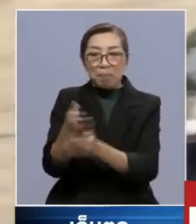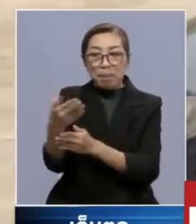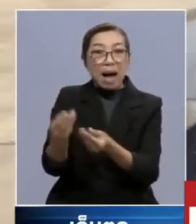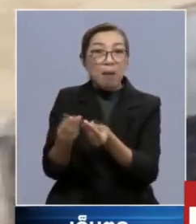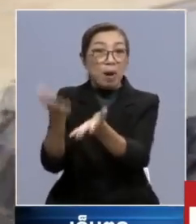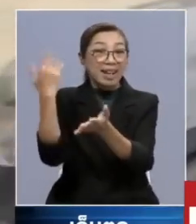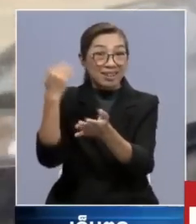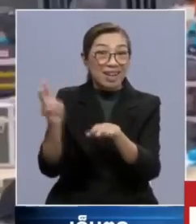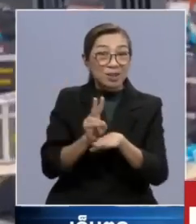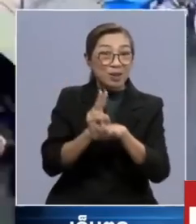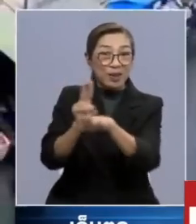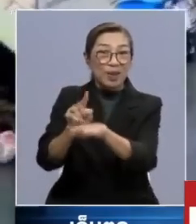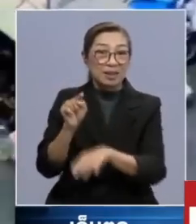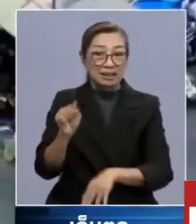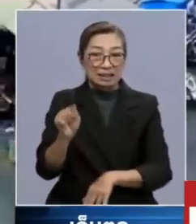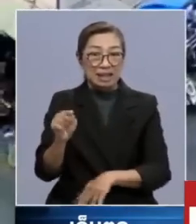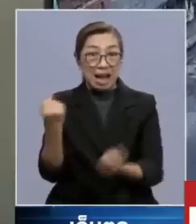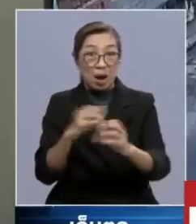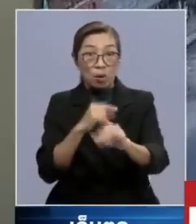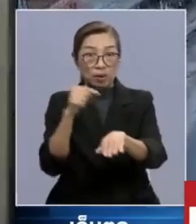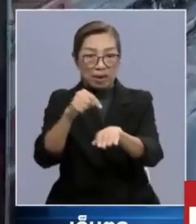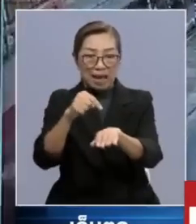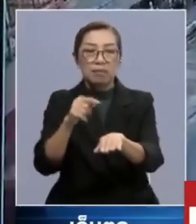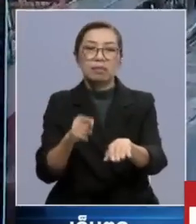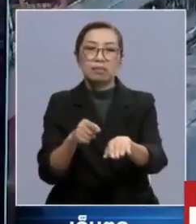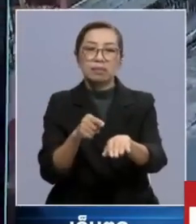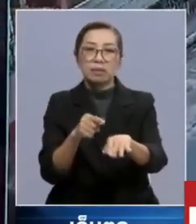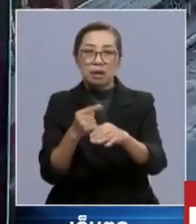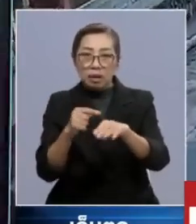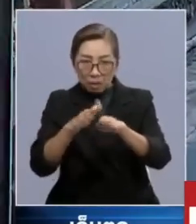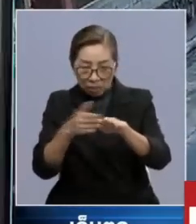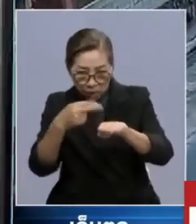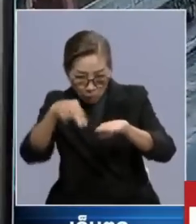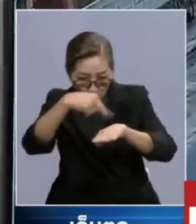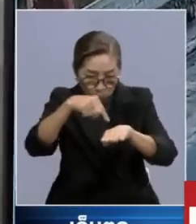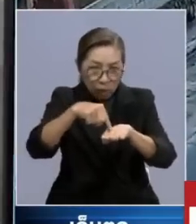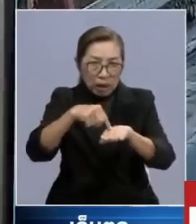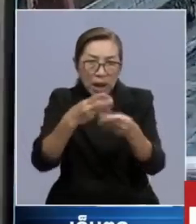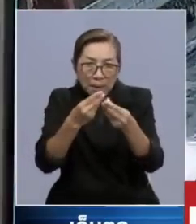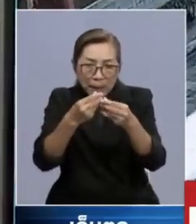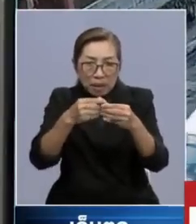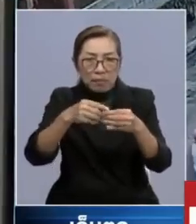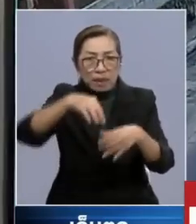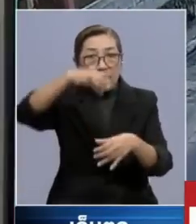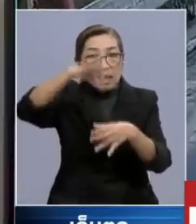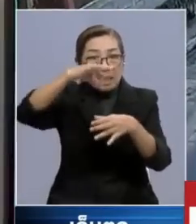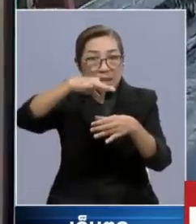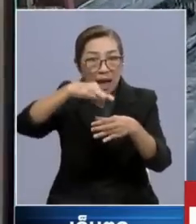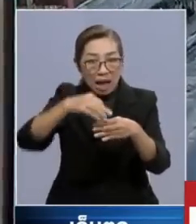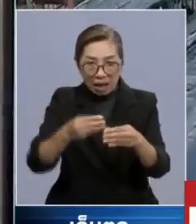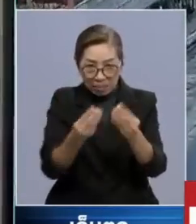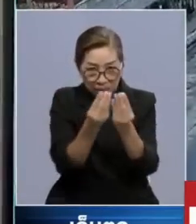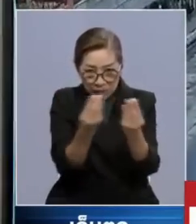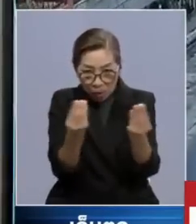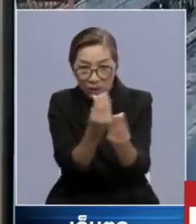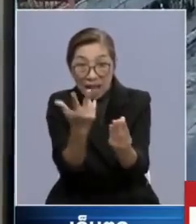คะเบื้องต้นเนี่ยก็มีรายงานข้อมูลออกมานะคะว่าวัตถุพยานที่พบในรถที่เป็นซองชา3ซองเนี่ยจากการตรวจสอบ